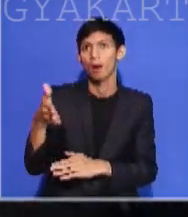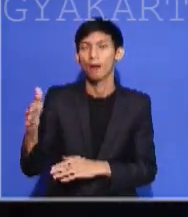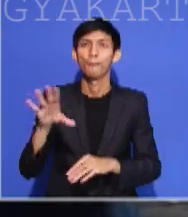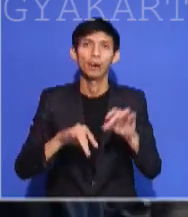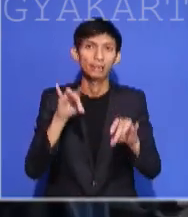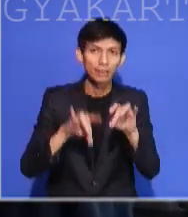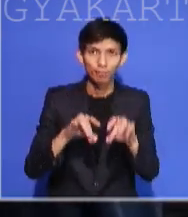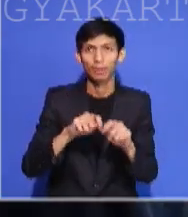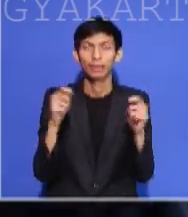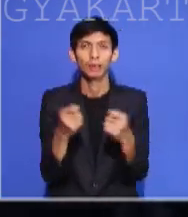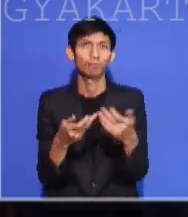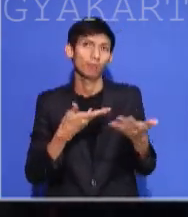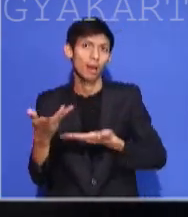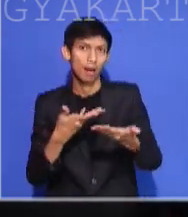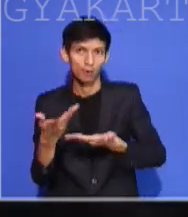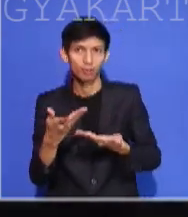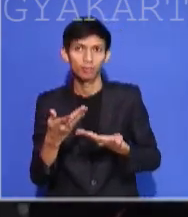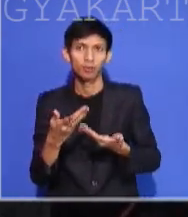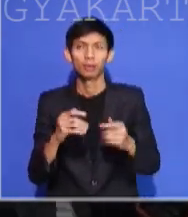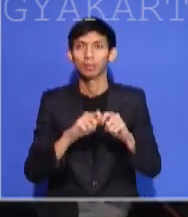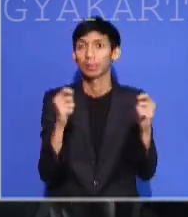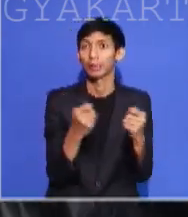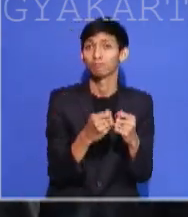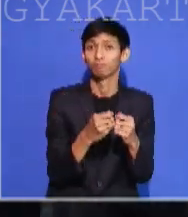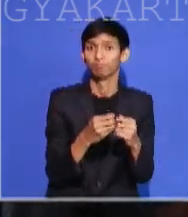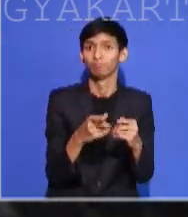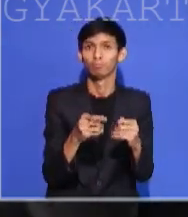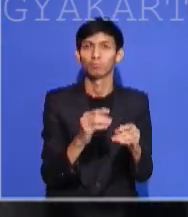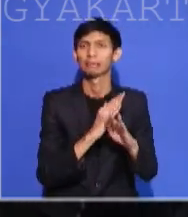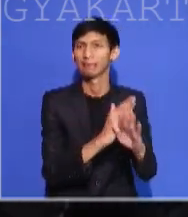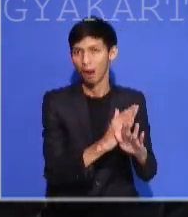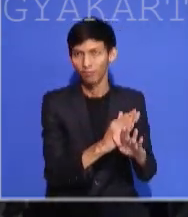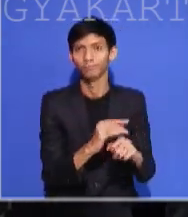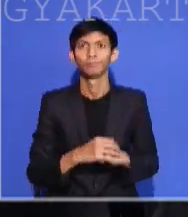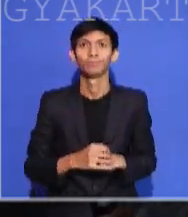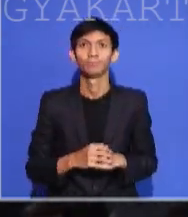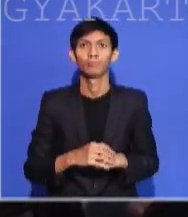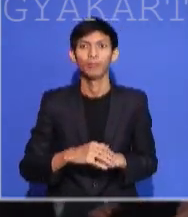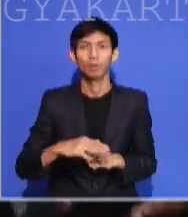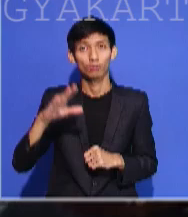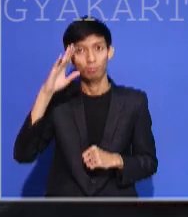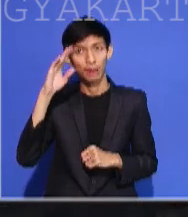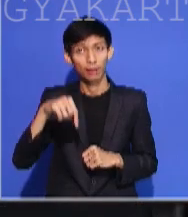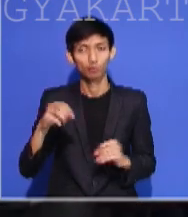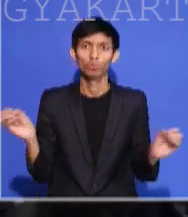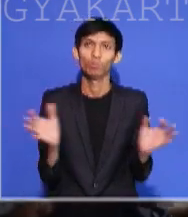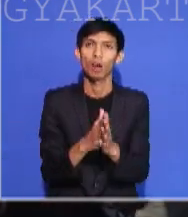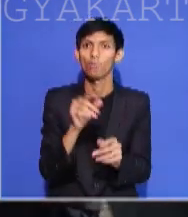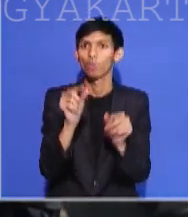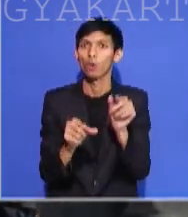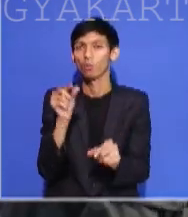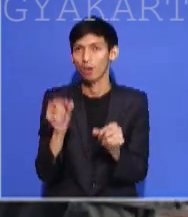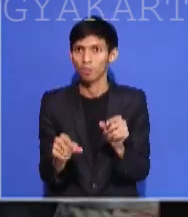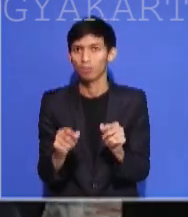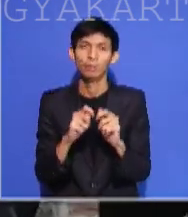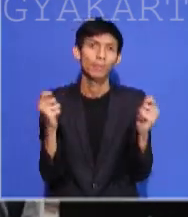tim pelayanan teknik dan tim preventif korektif dalam apel kesiap-siagaan ini jumlah personil yang siagakan terdiri dari